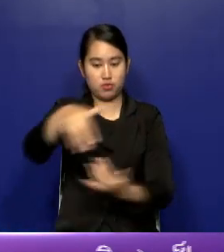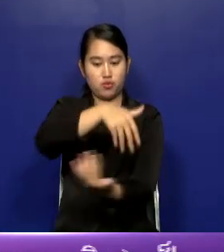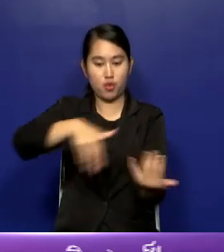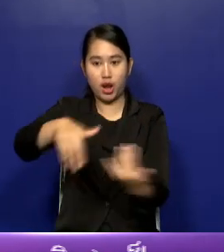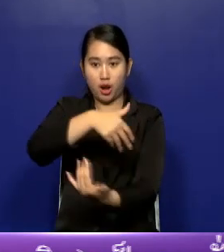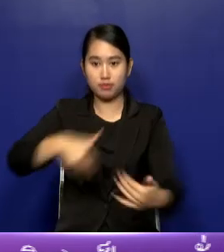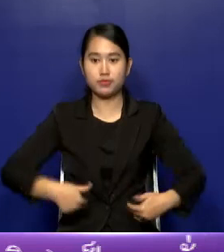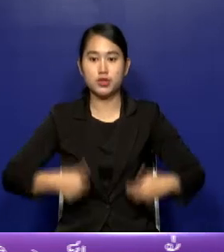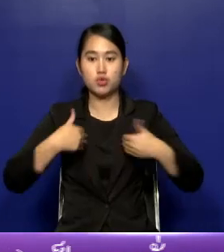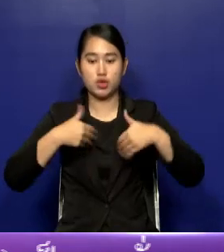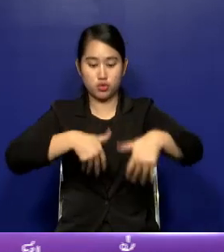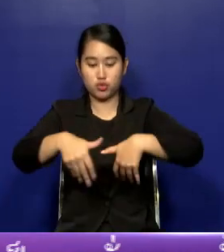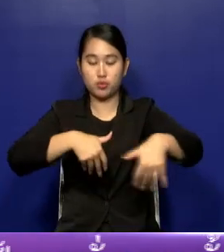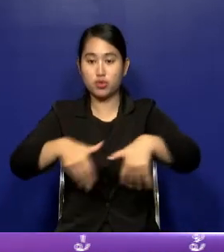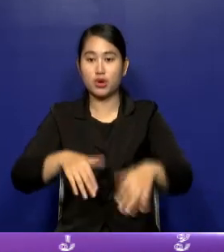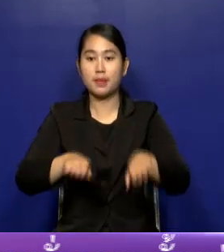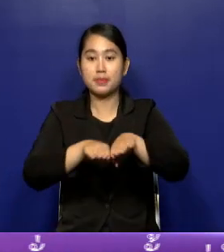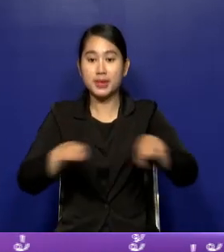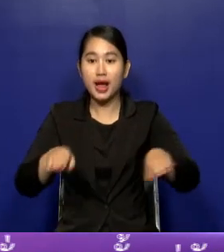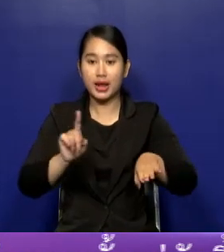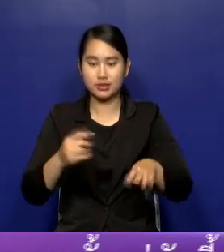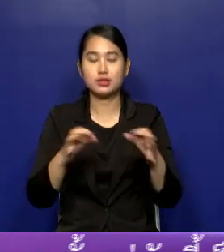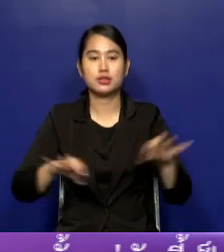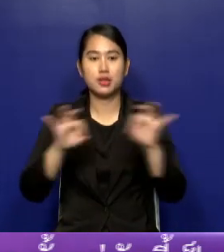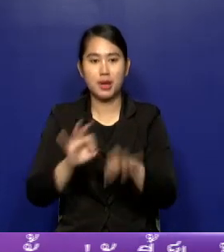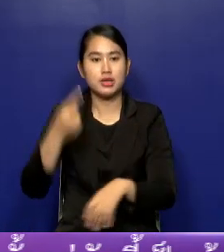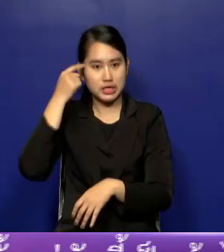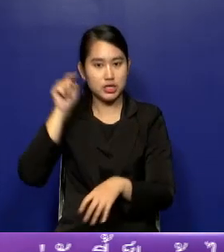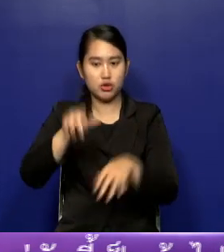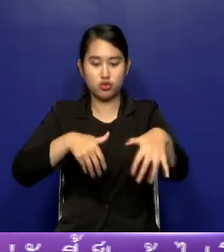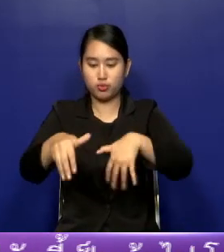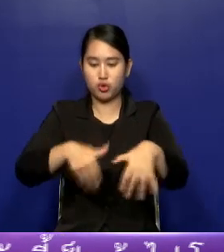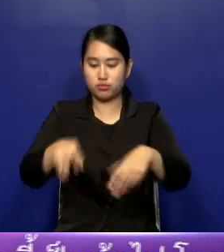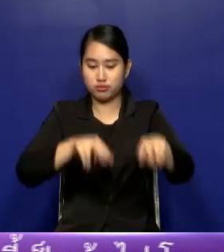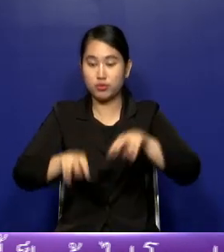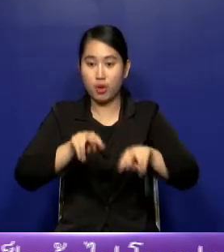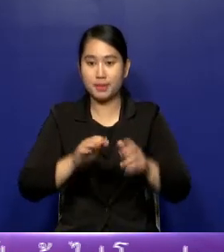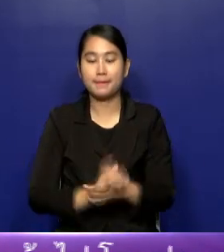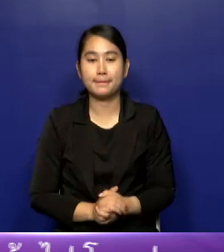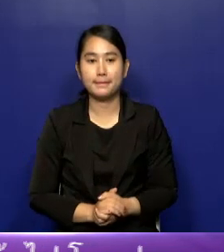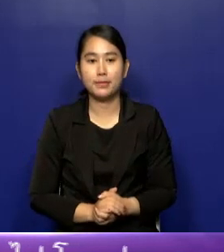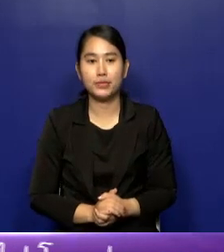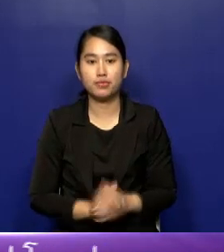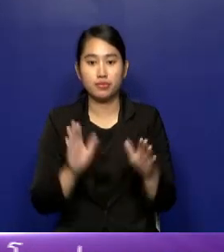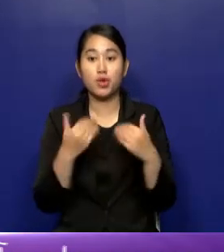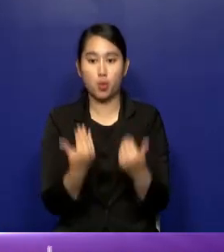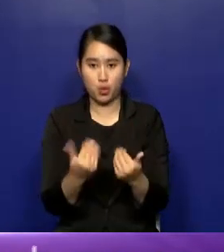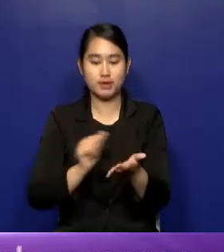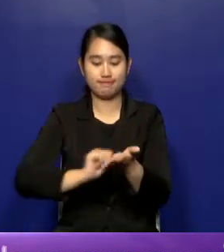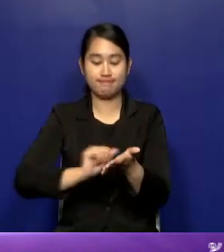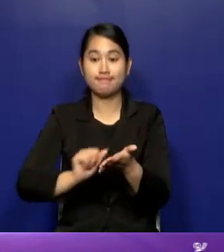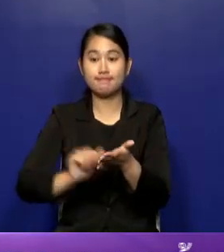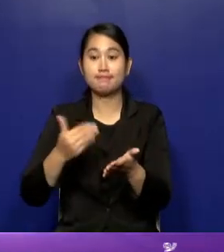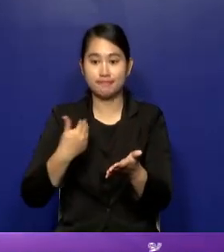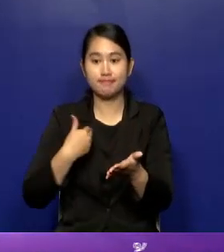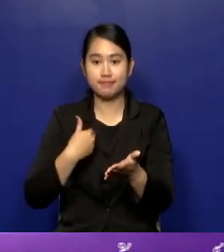นนะครับมีหลักการสามัญคือเคารพคุ้มครองและเยียวยาเท่าที่ทราบบริษัทวันนี้เขาก็ปรับตัวแล้วนะครับถ้